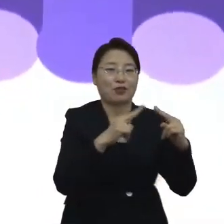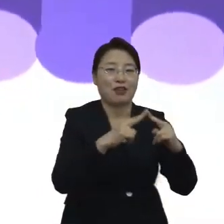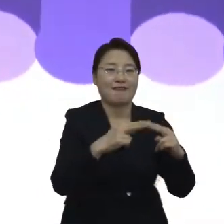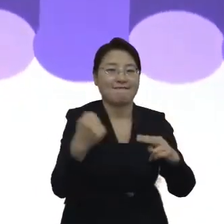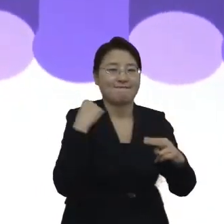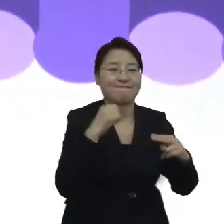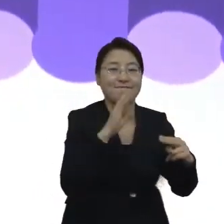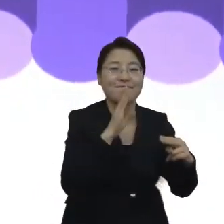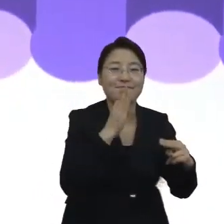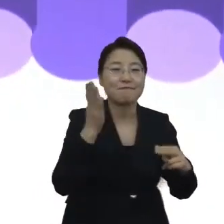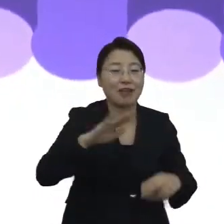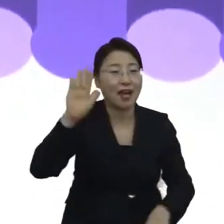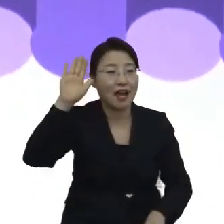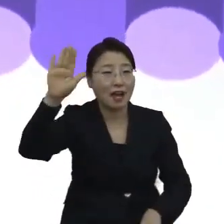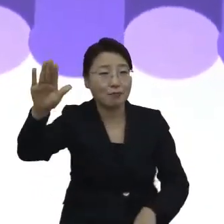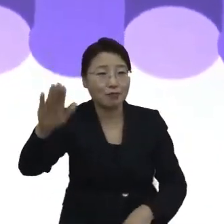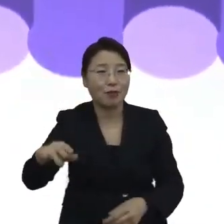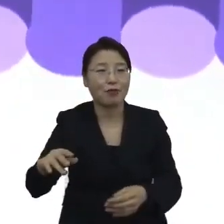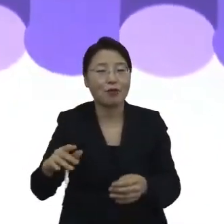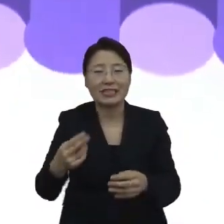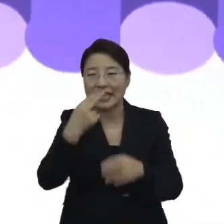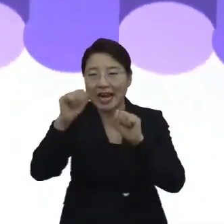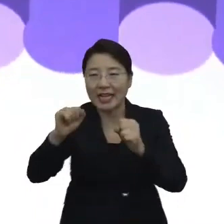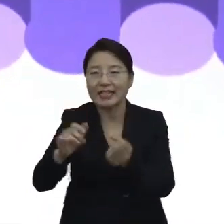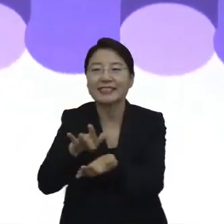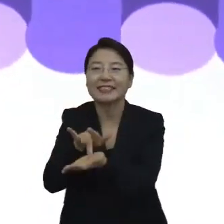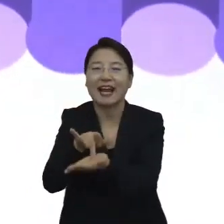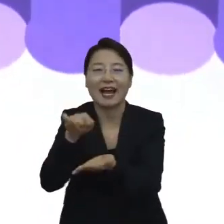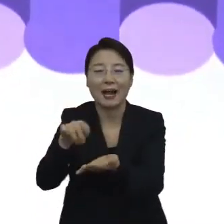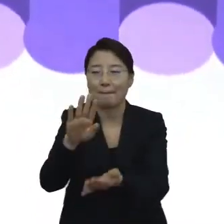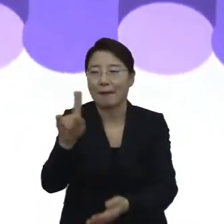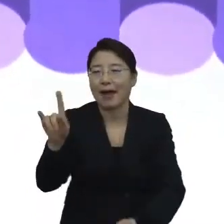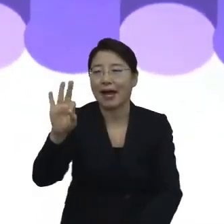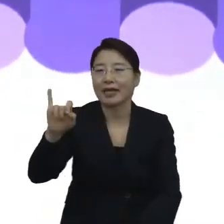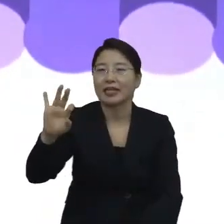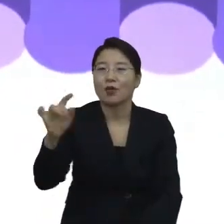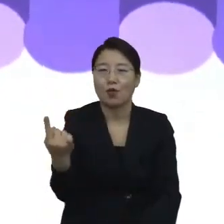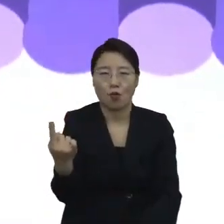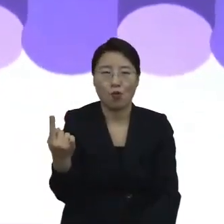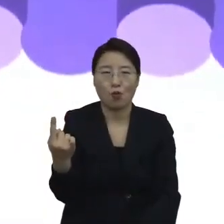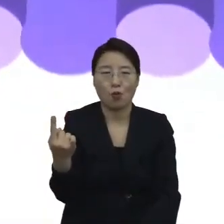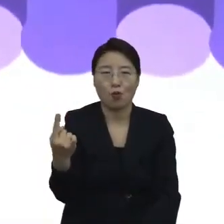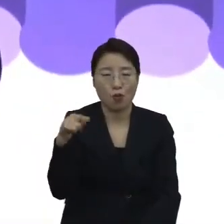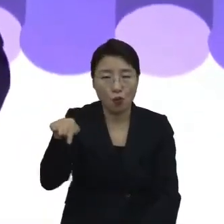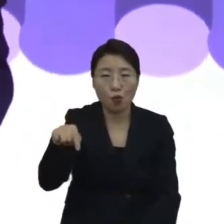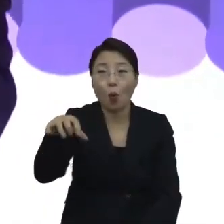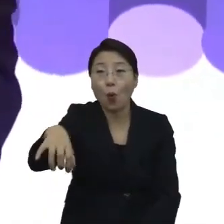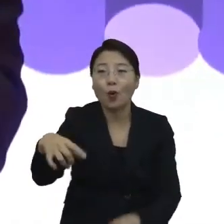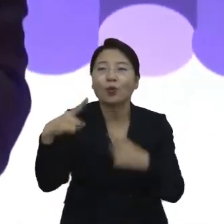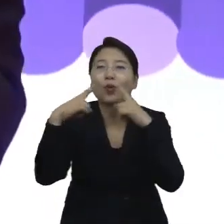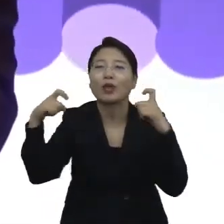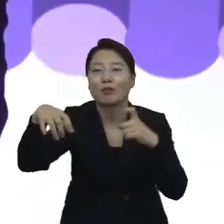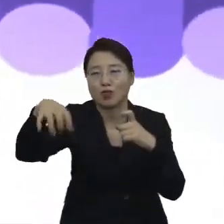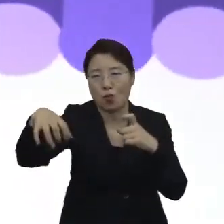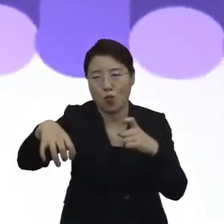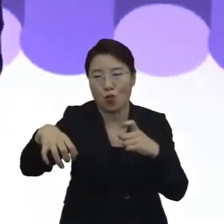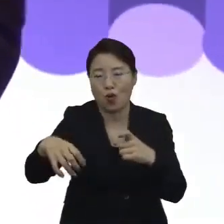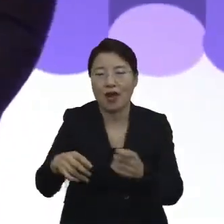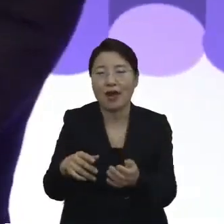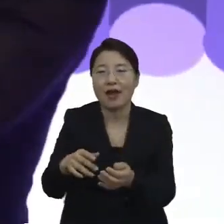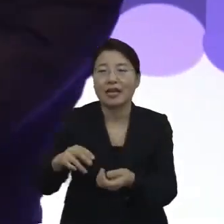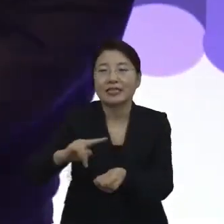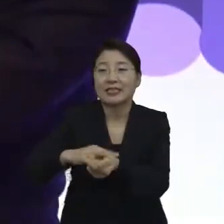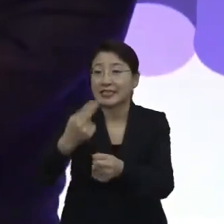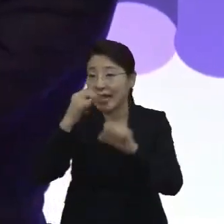기여를 하고 있는데 결국은 바이오로 갈 거다. 그 대표 공간이 서울에서는 동대문구에 있는 겁니다. 바이오 산업이